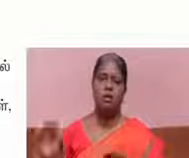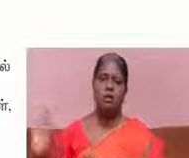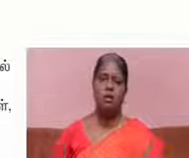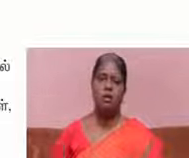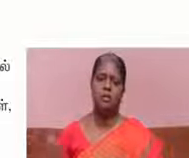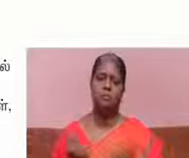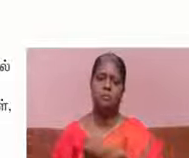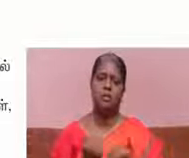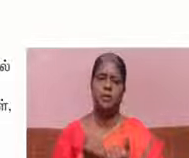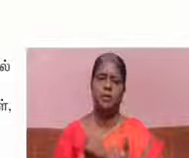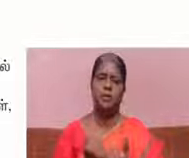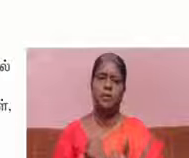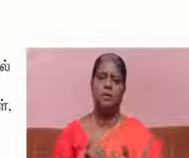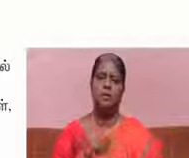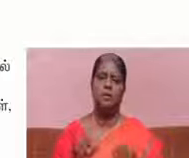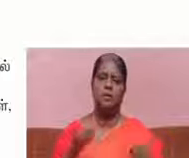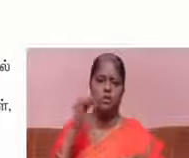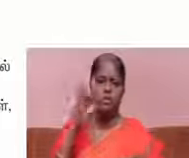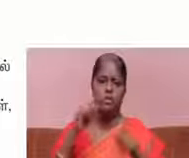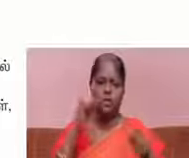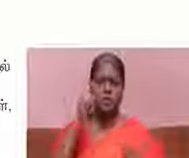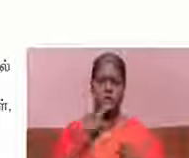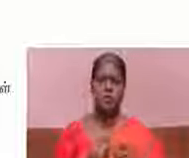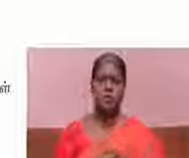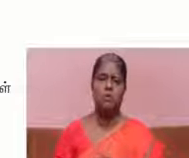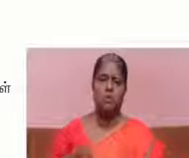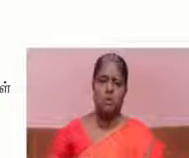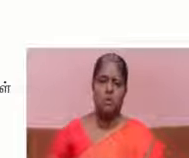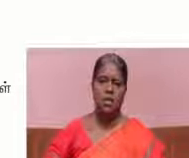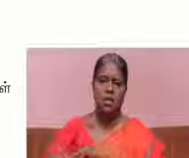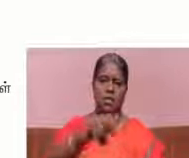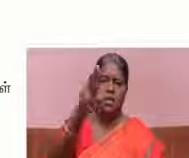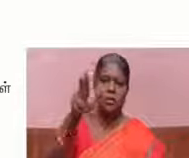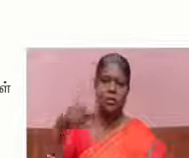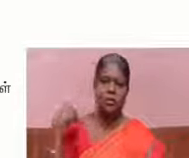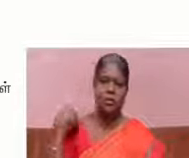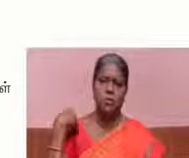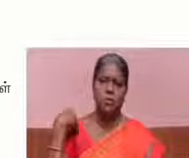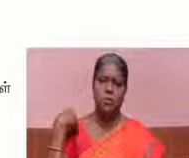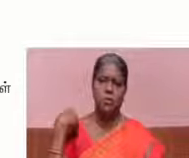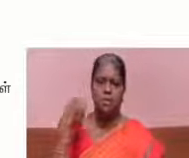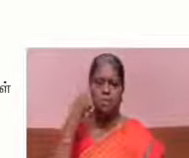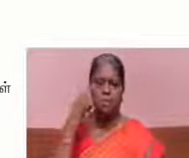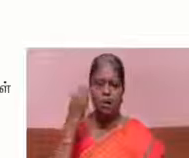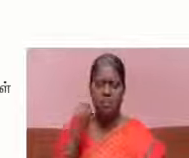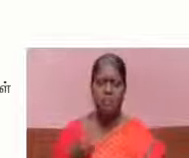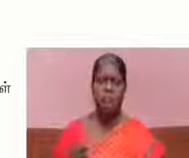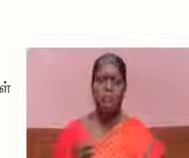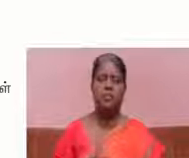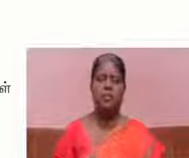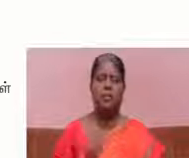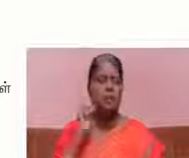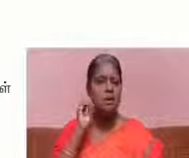இடம் குறித்த வசதிகளின் நிலை குறித்து ஆய்வு செய்யவும். நடப்பதற்கு சிரமப்படுபவர்கள், பார்வை